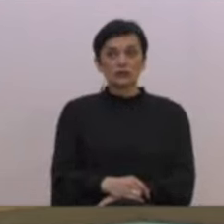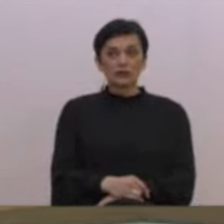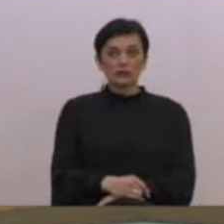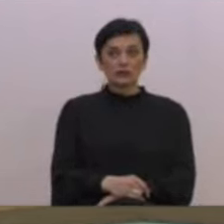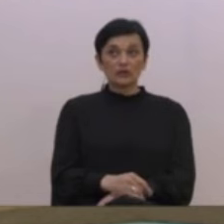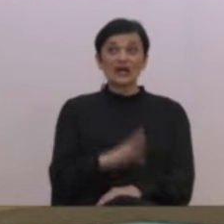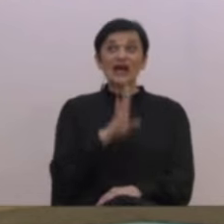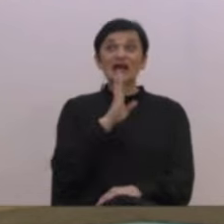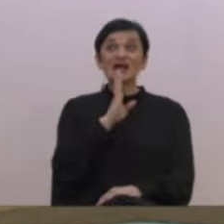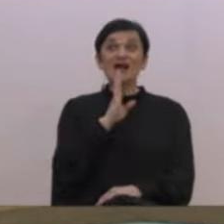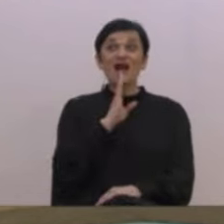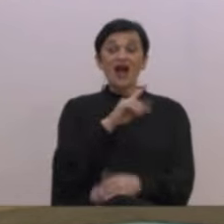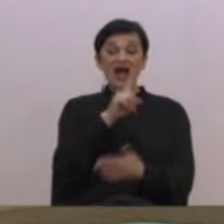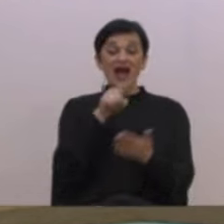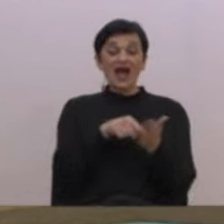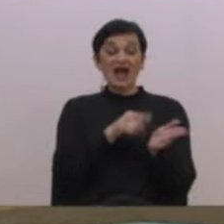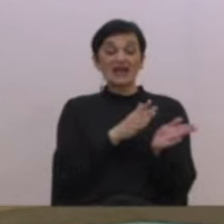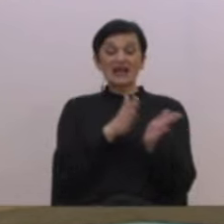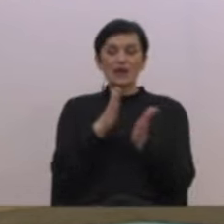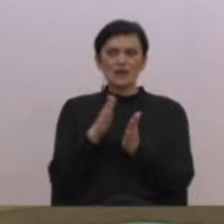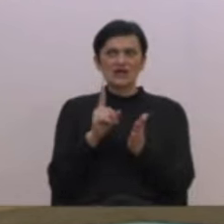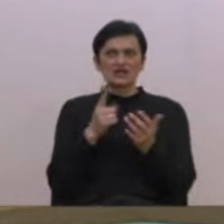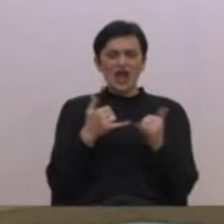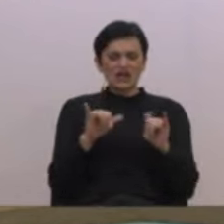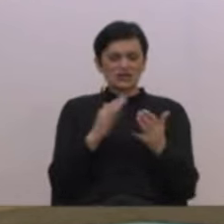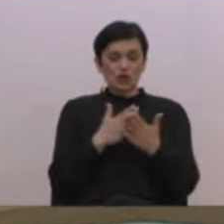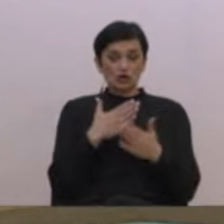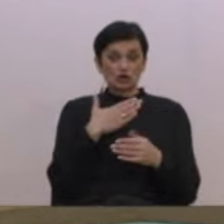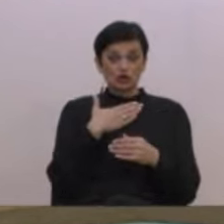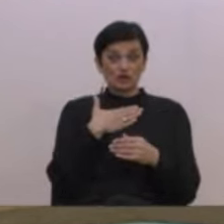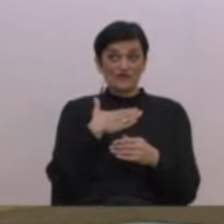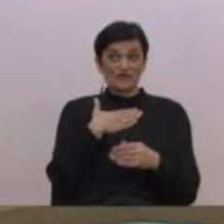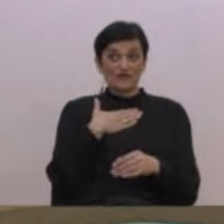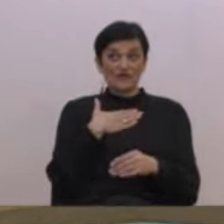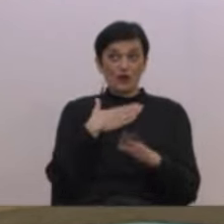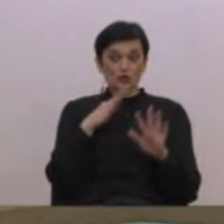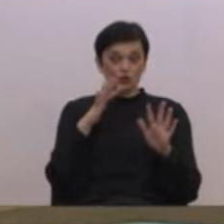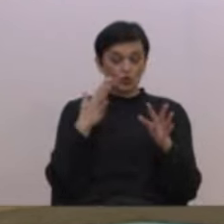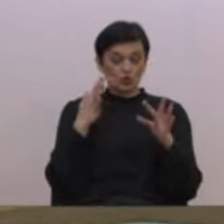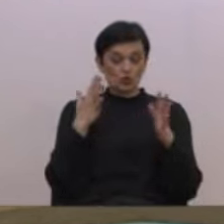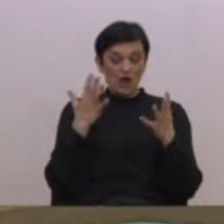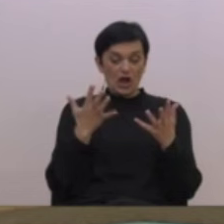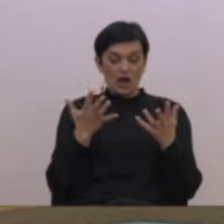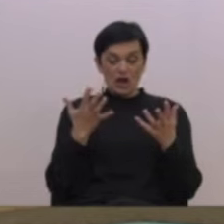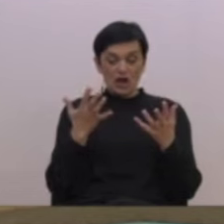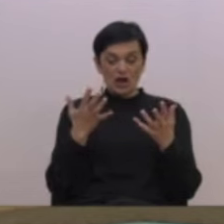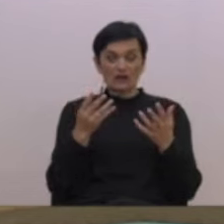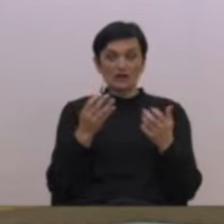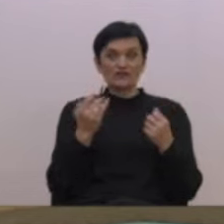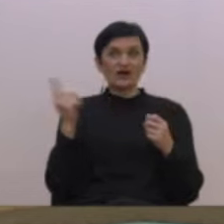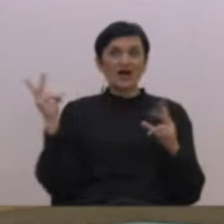სანამ ქალების საკითხზე გადავედოთ, გასაკვირველია, ხა ჩვენ რა წამოაყენოთ? უცებ რა ავიღოთ და